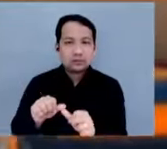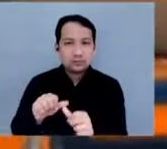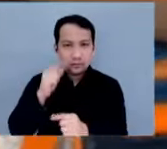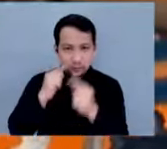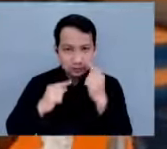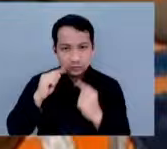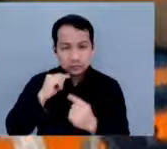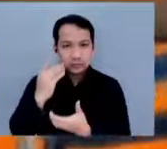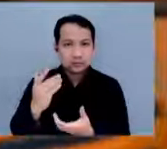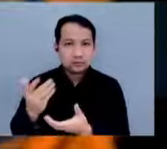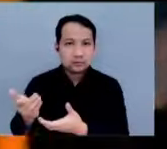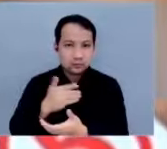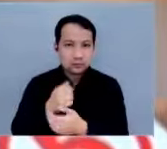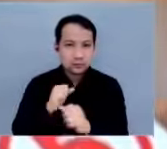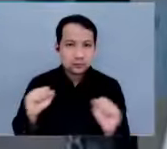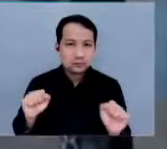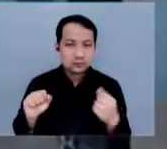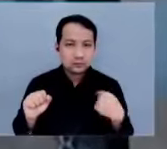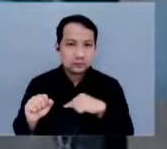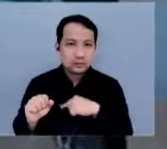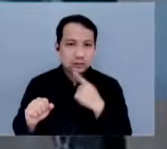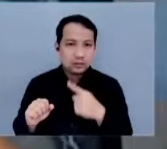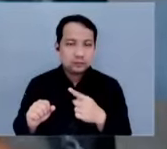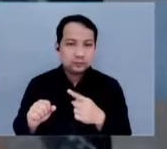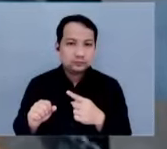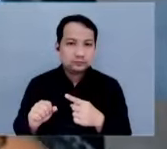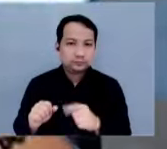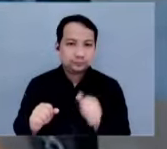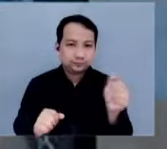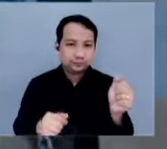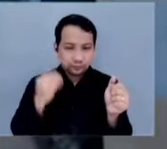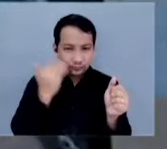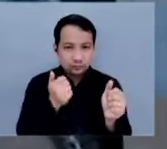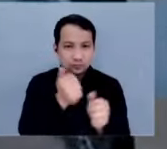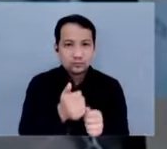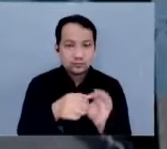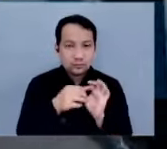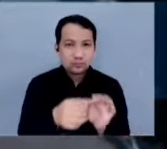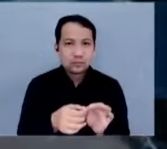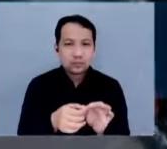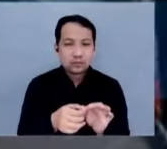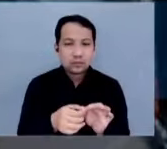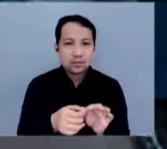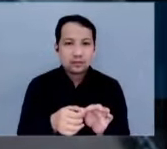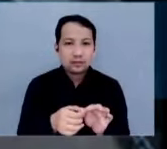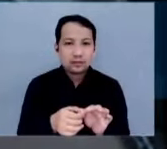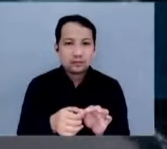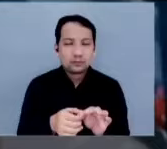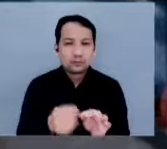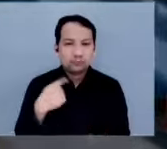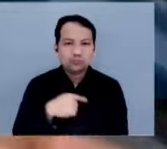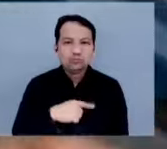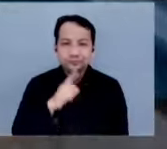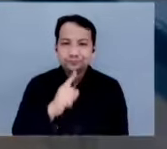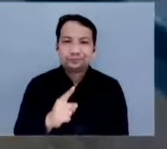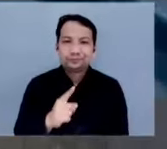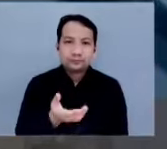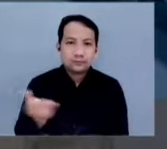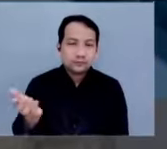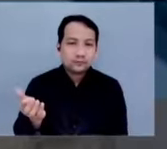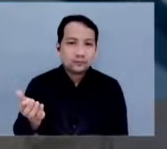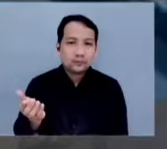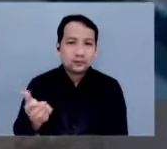walang naisalbang gamit sa bahay. Si Russell na nangungupahan din sa lugar, agad inilabas ang 6 na buwang sanggol nang malamang may